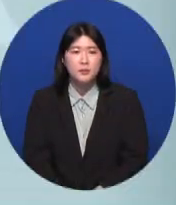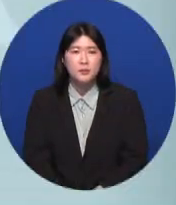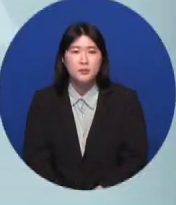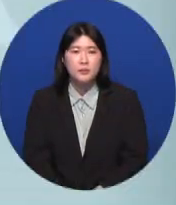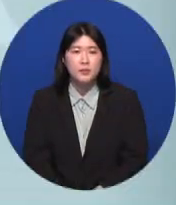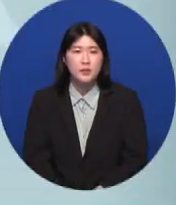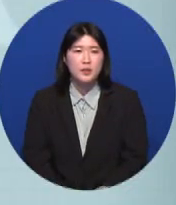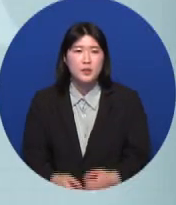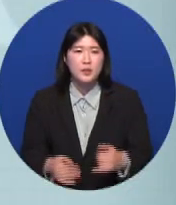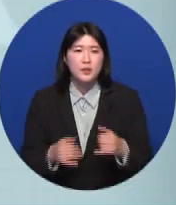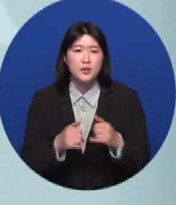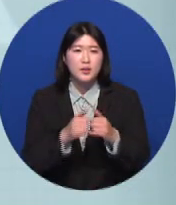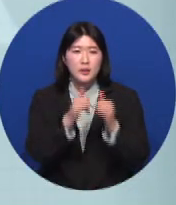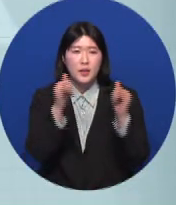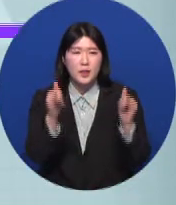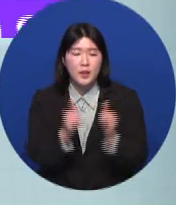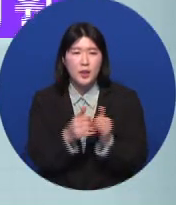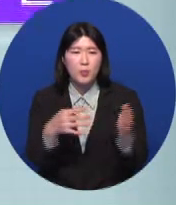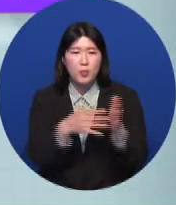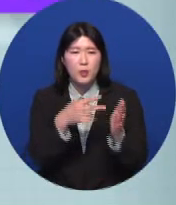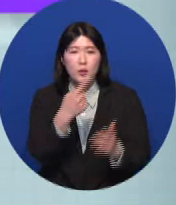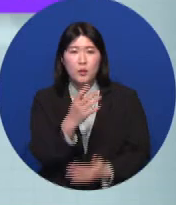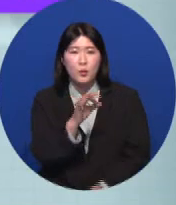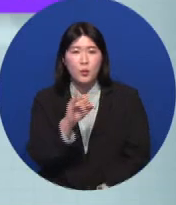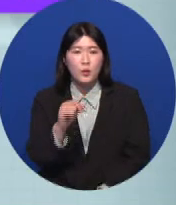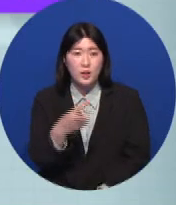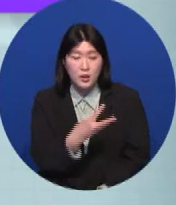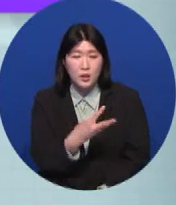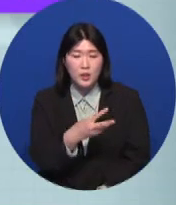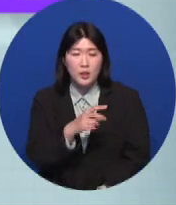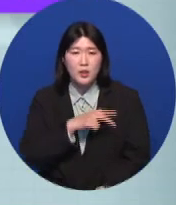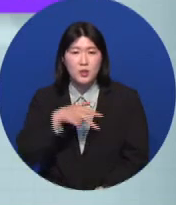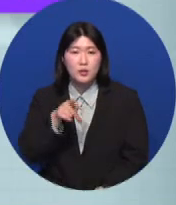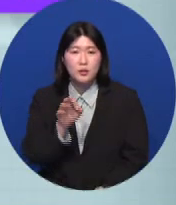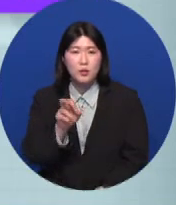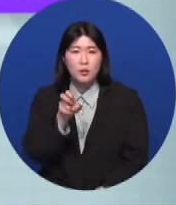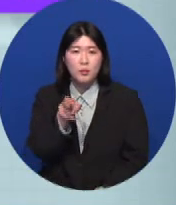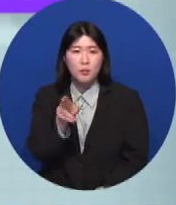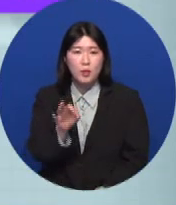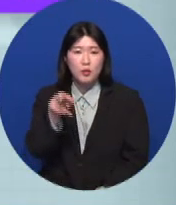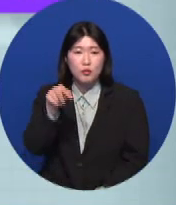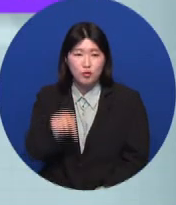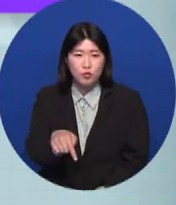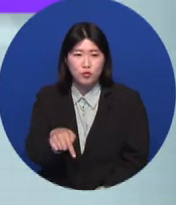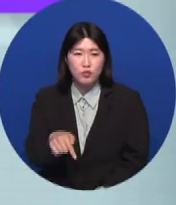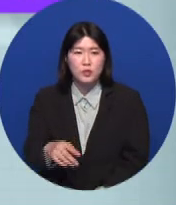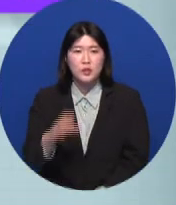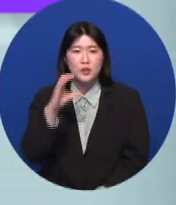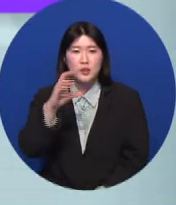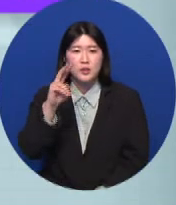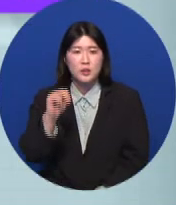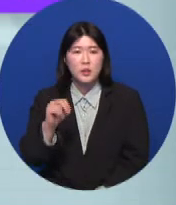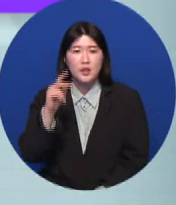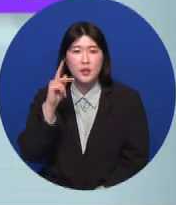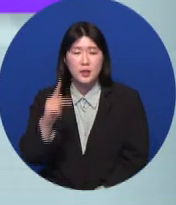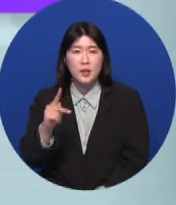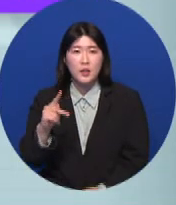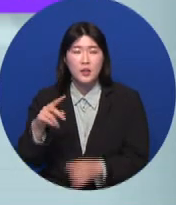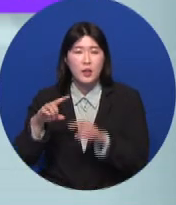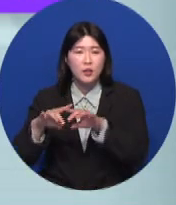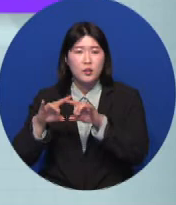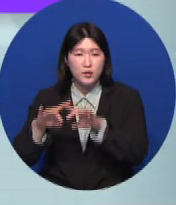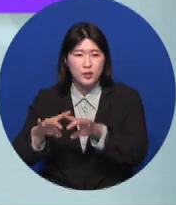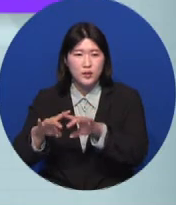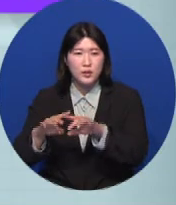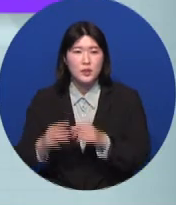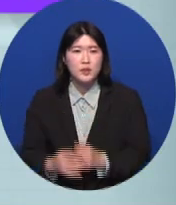사회복지법인 동 1천만원 주식회사 의룡 주유소 정명수 대표 420,000원 주식회사 씨앤케이